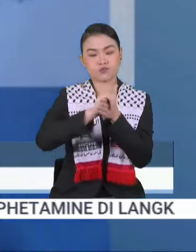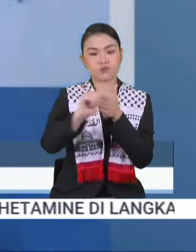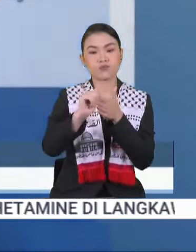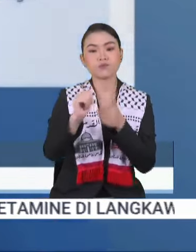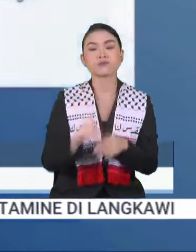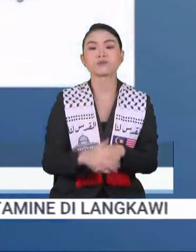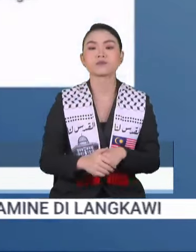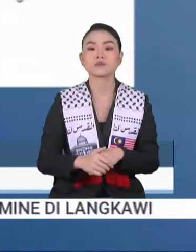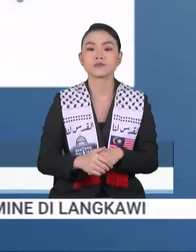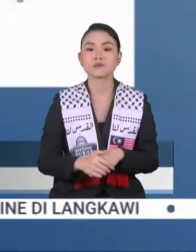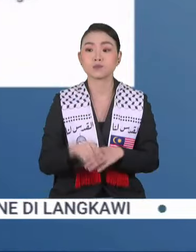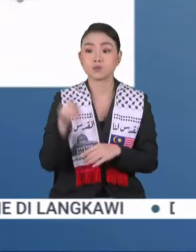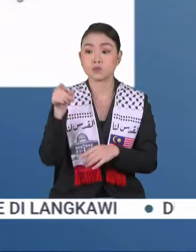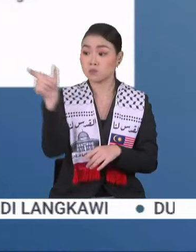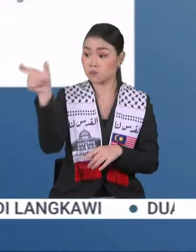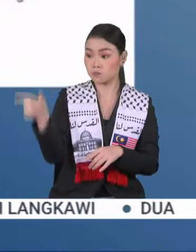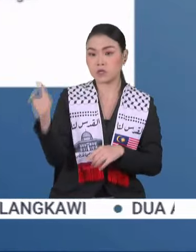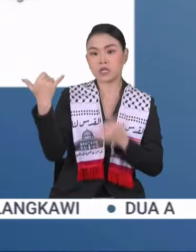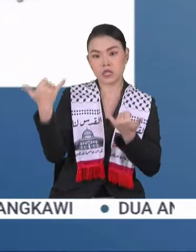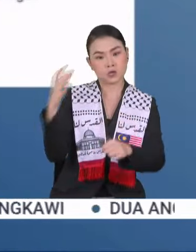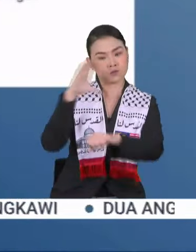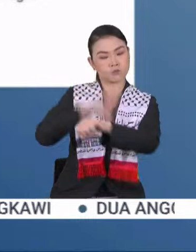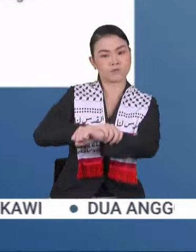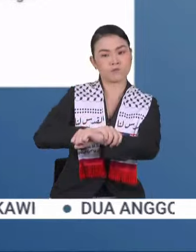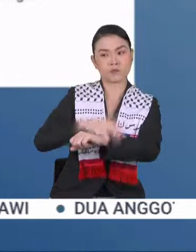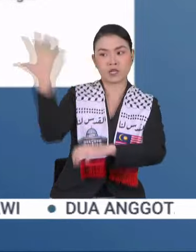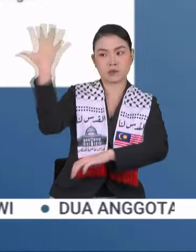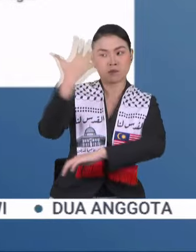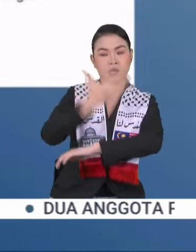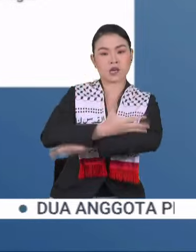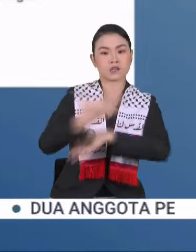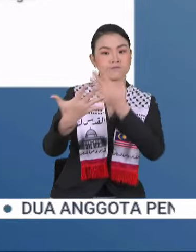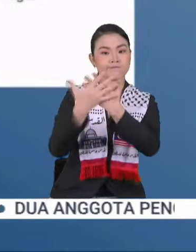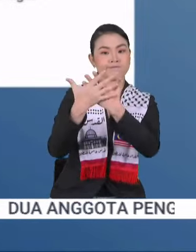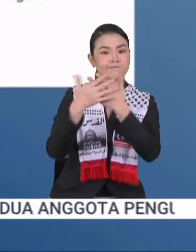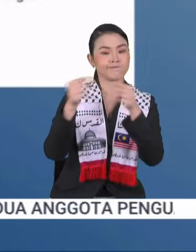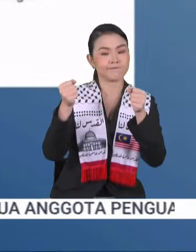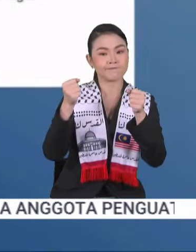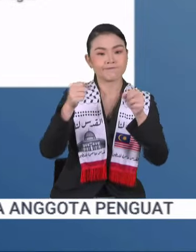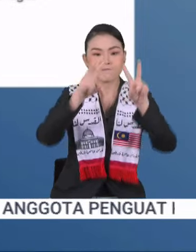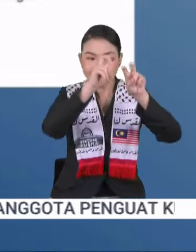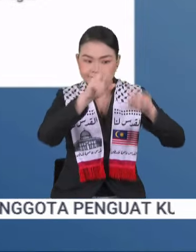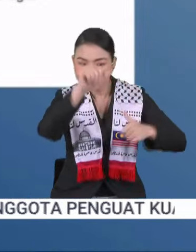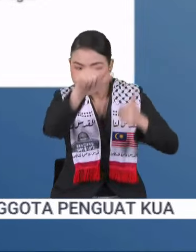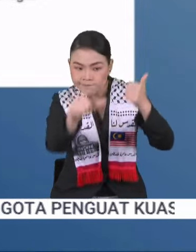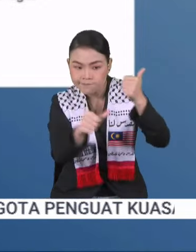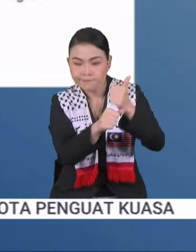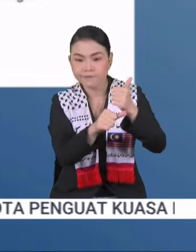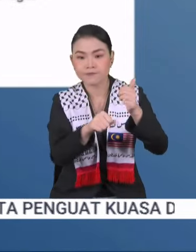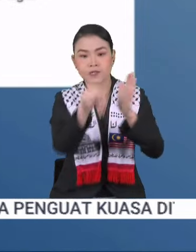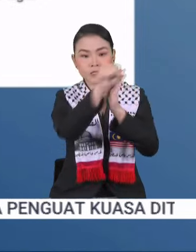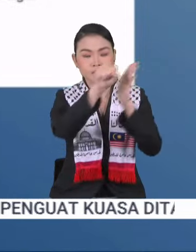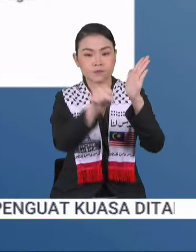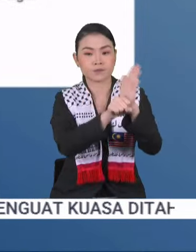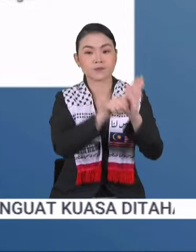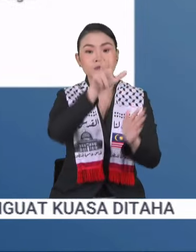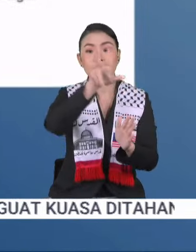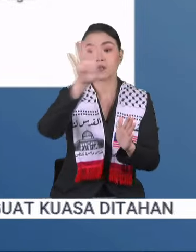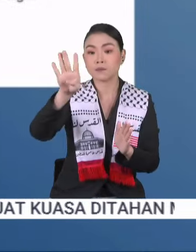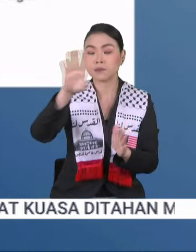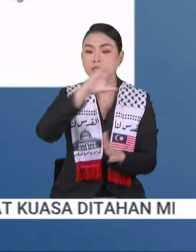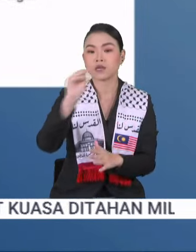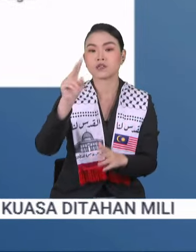rm071.90 suspek kini ditahan reman selama 5 hari kes ini disiasat di bawah seksyen 39b dan